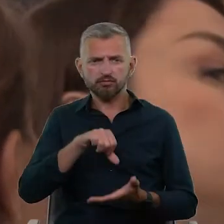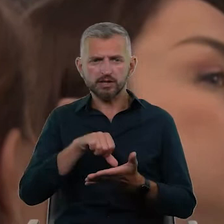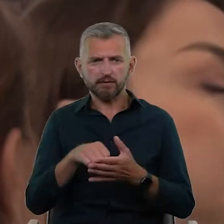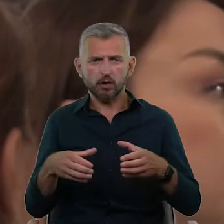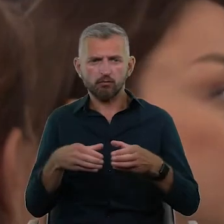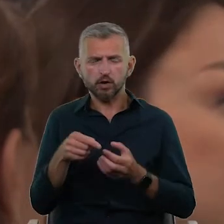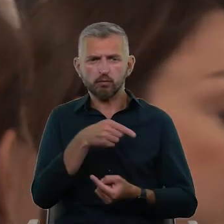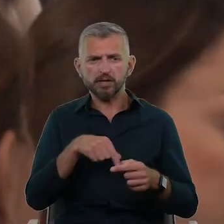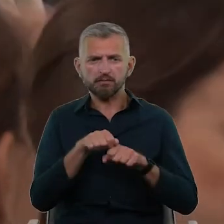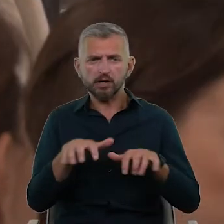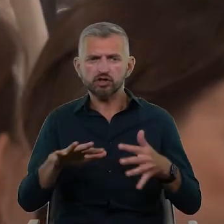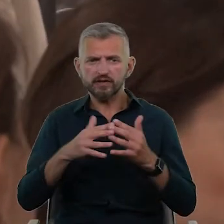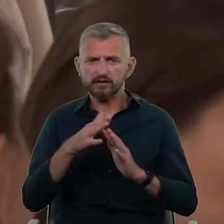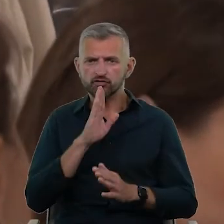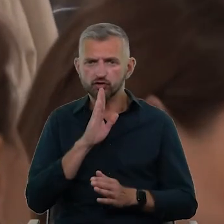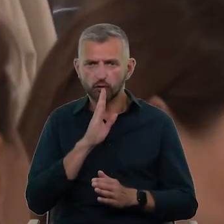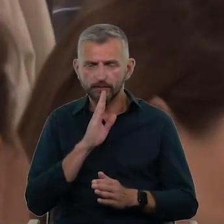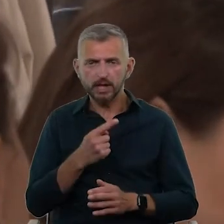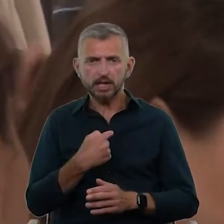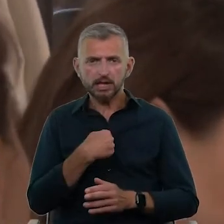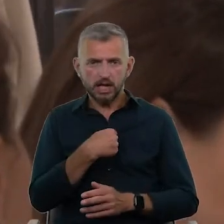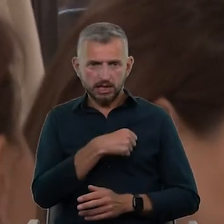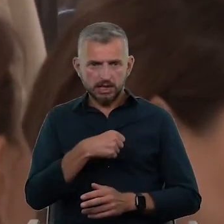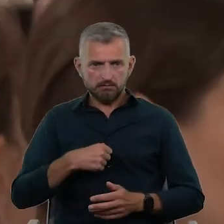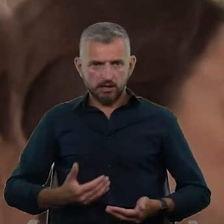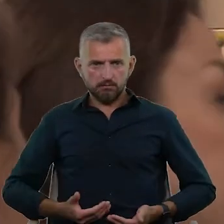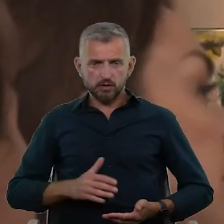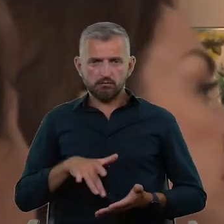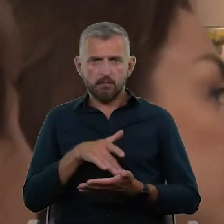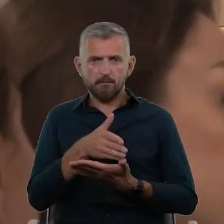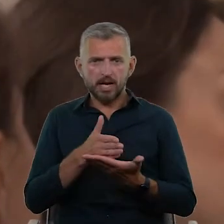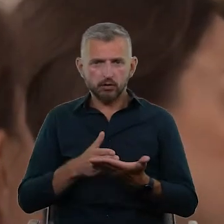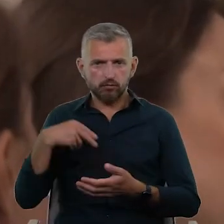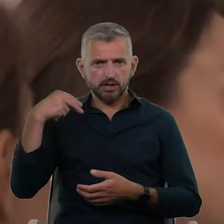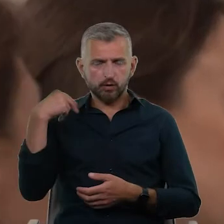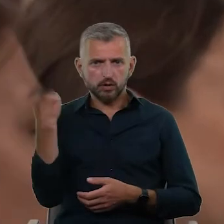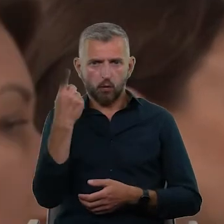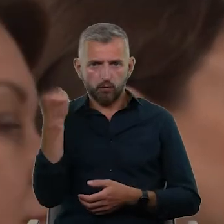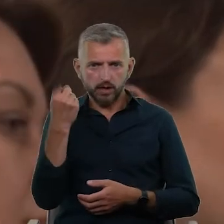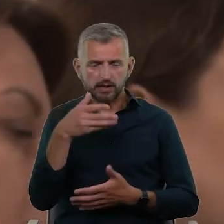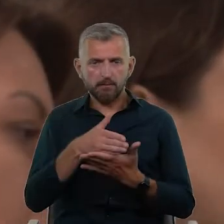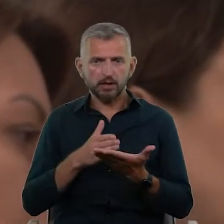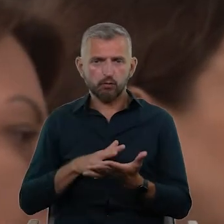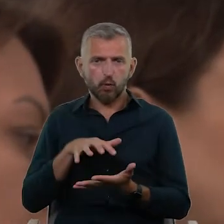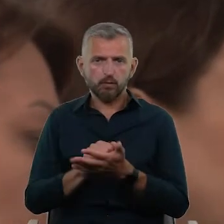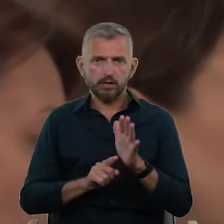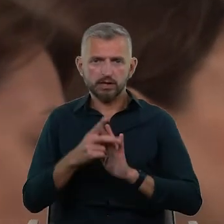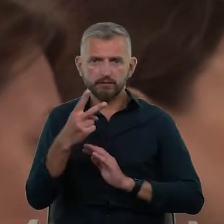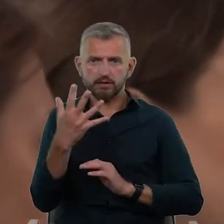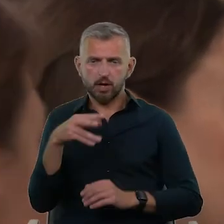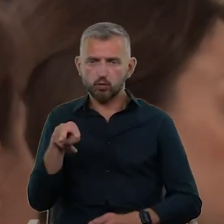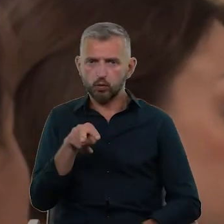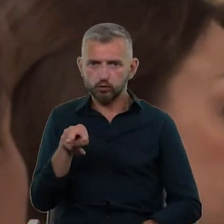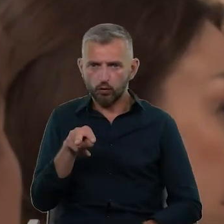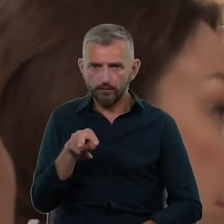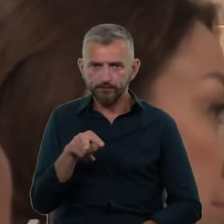команду бізнес-мережі сільських жінок. Я сама мешкаю в Мелітополі, Запорізька область. Мелітополь окупований з 25